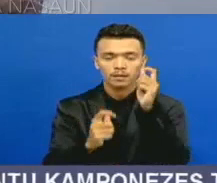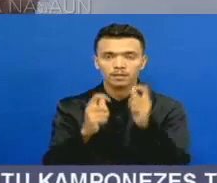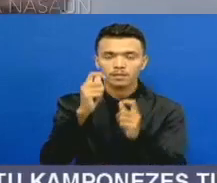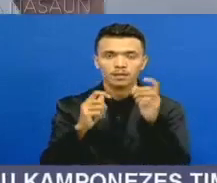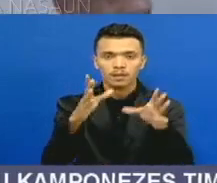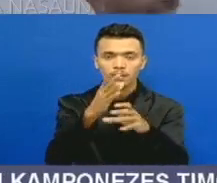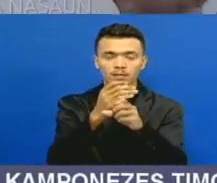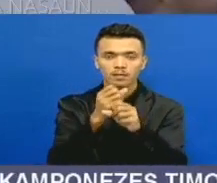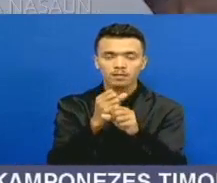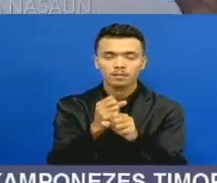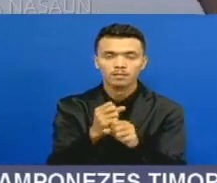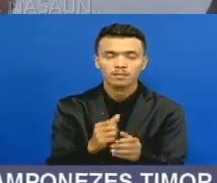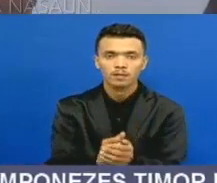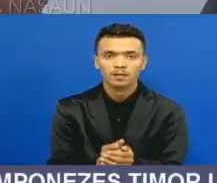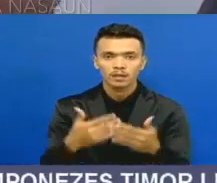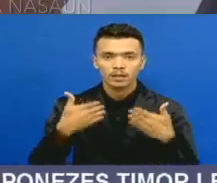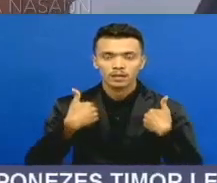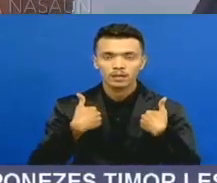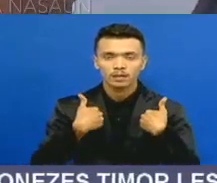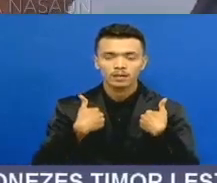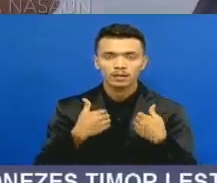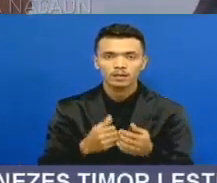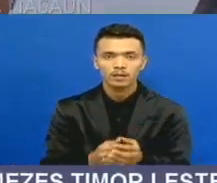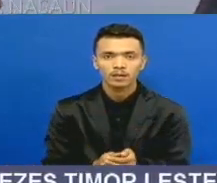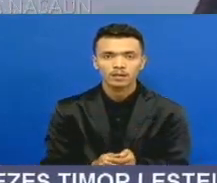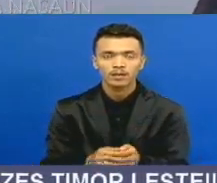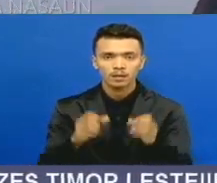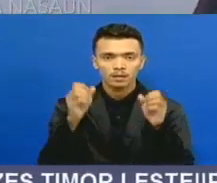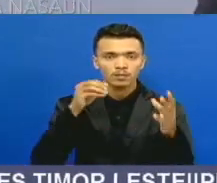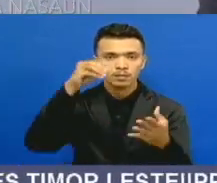si mostra il tribunale di lì?